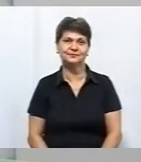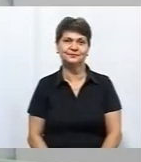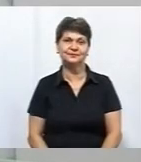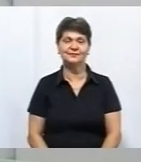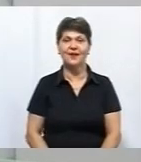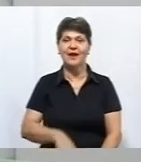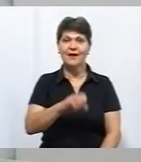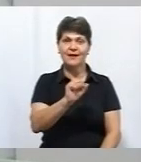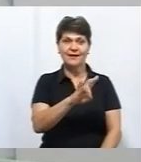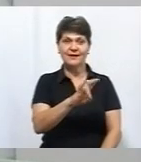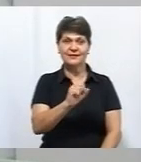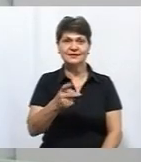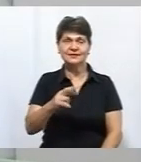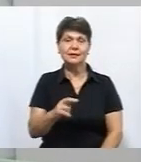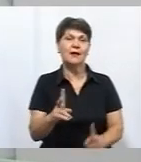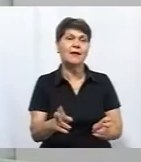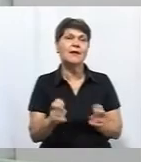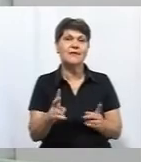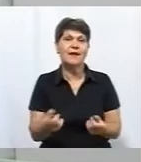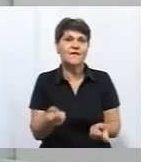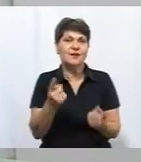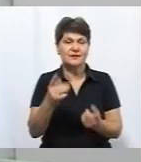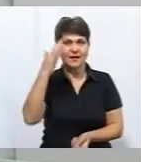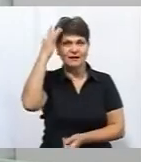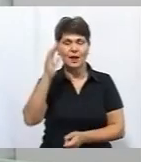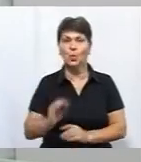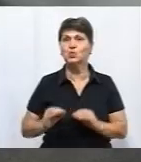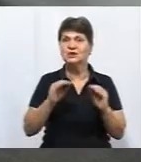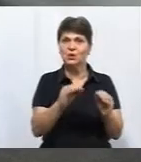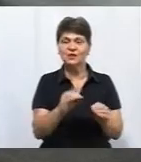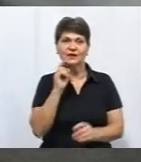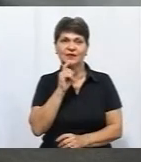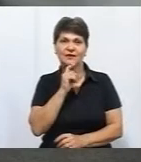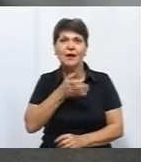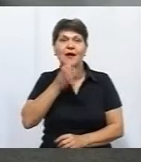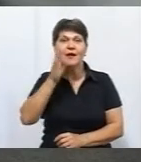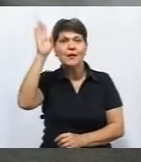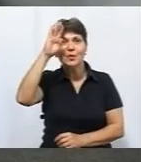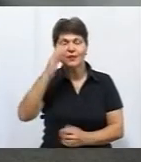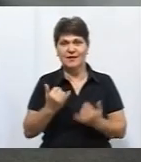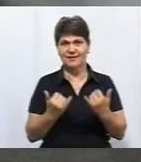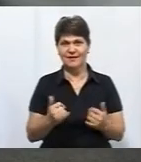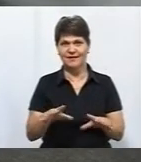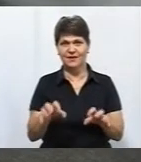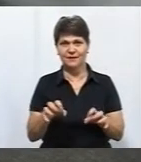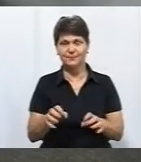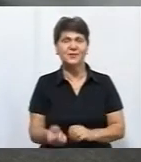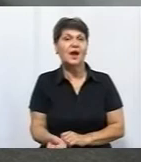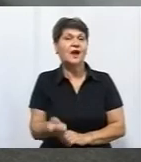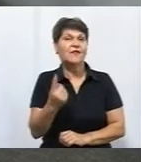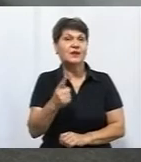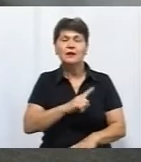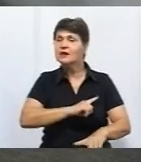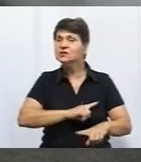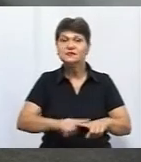Отже, Анастасія, як виникла ідея встановити у Вінниці поїлки для тварин? Виникла ідея досить